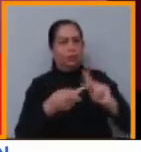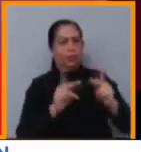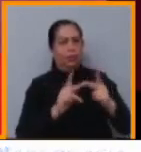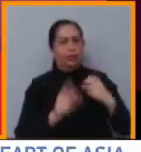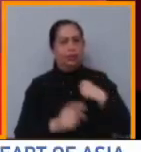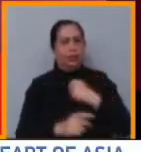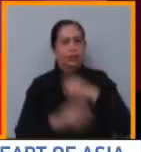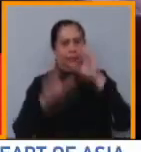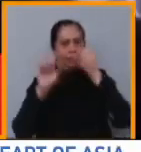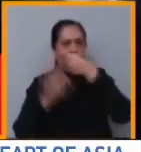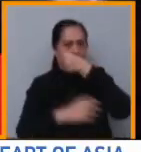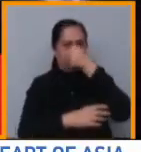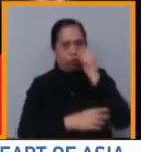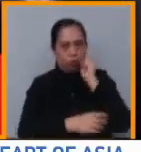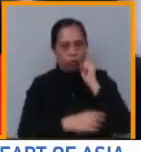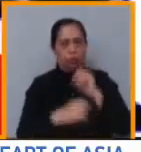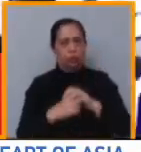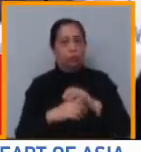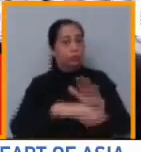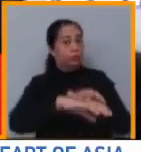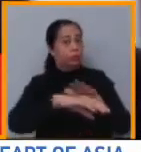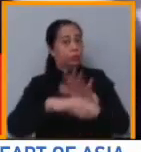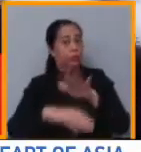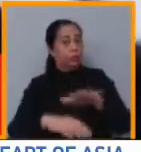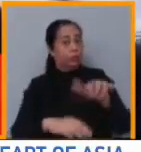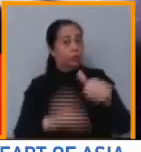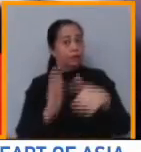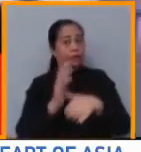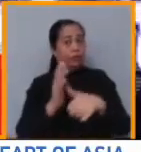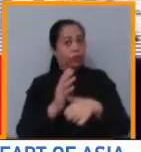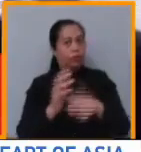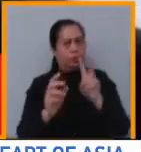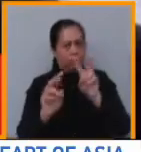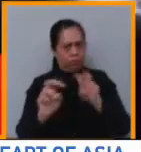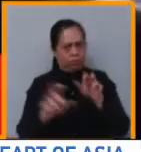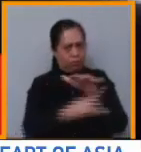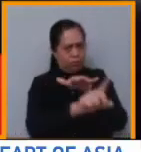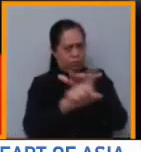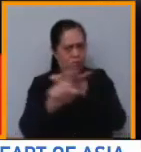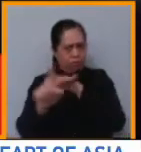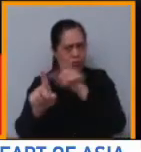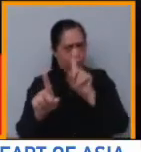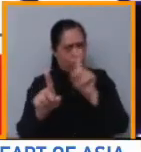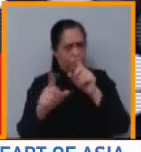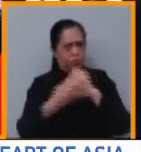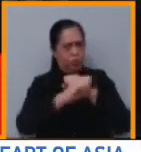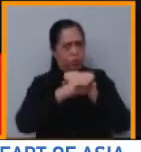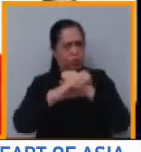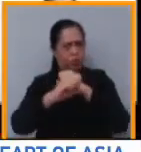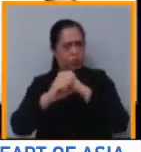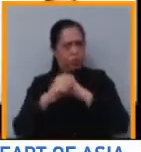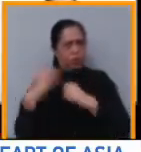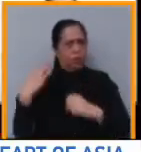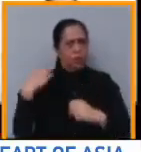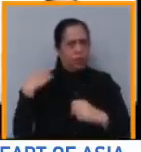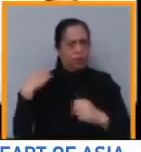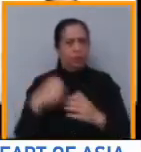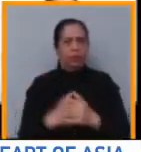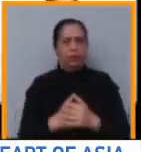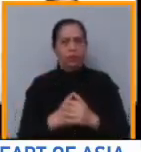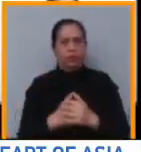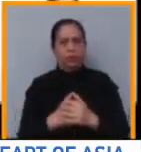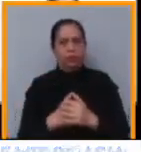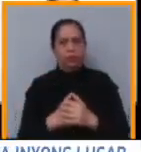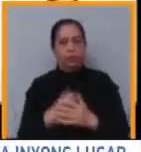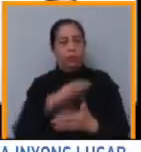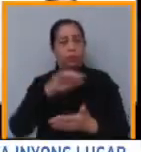Soto. Paalala niya sa mga botante maging mapagmatsyag sa mga nangangampanyang kandidato. Kapag ang bansa ay sumama ang